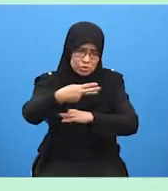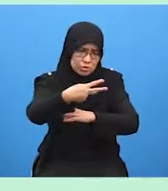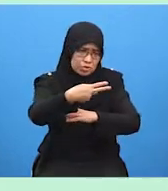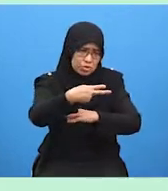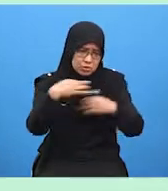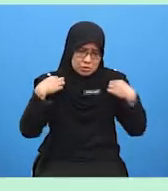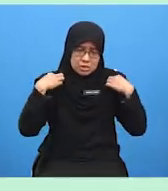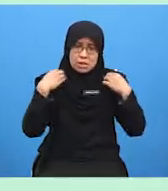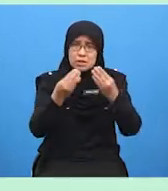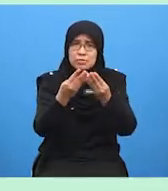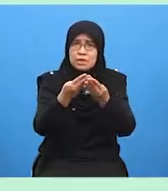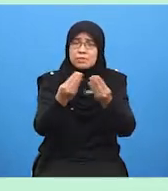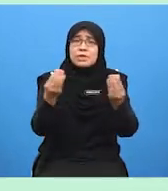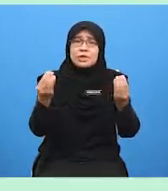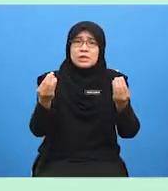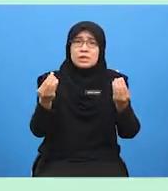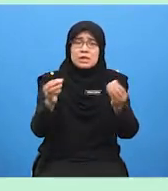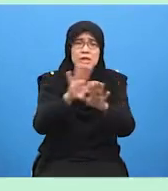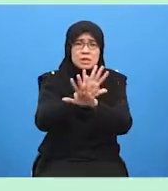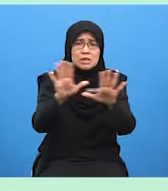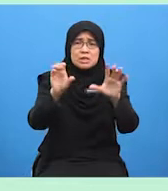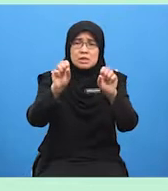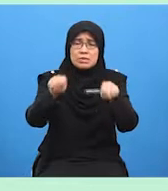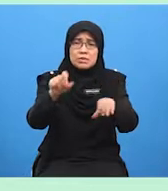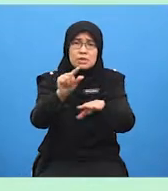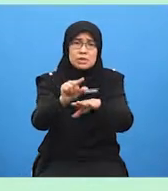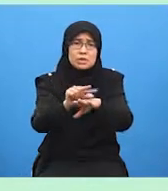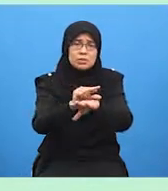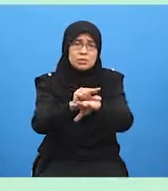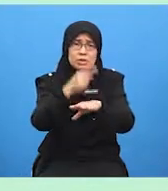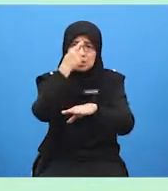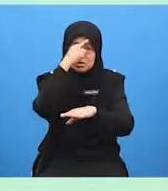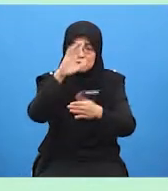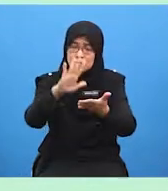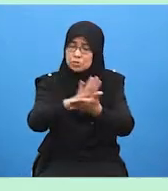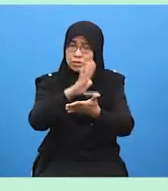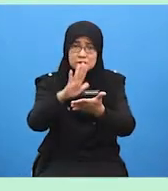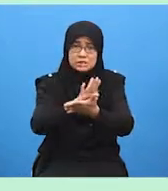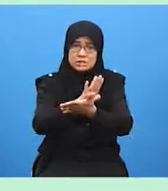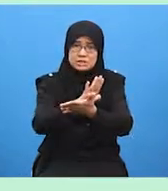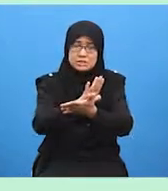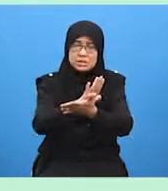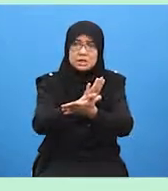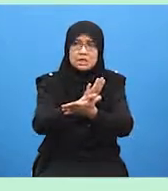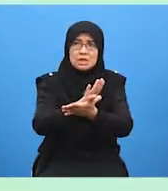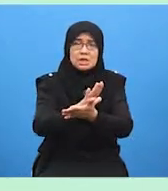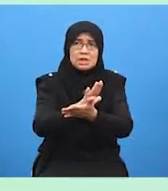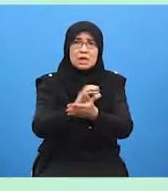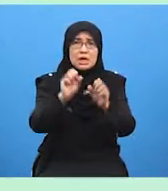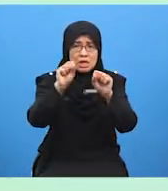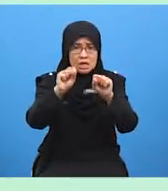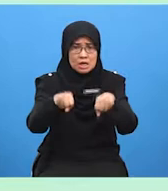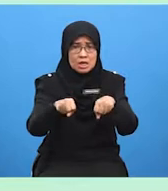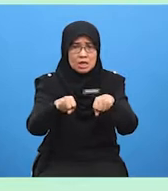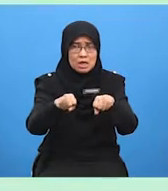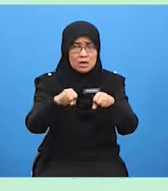hanya boleh digunakan ke atas fabrik sahaja. Awas, jangan gunakan gunting fabrik untuk